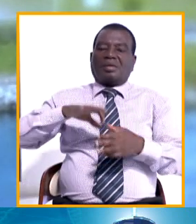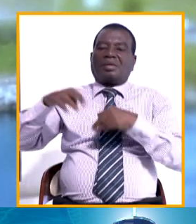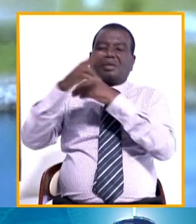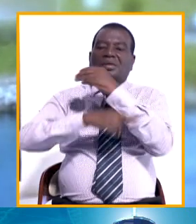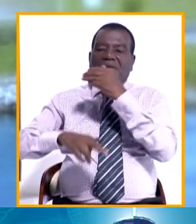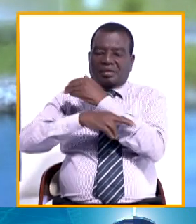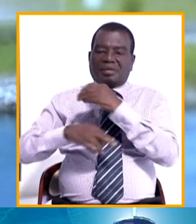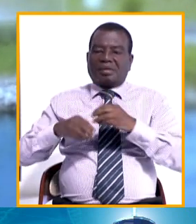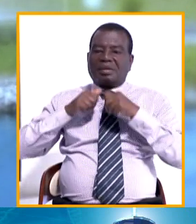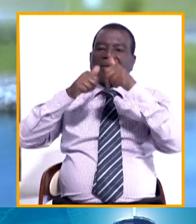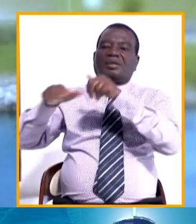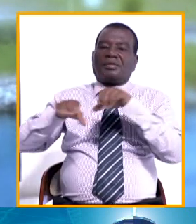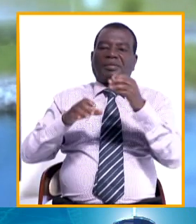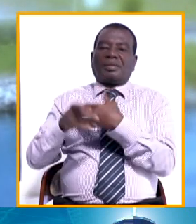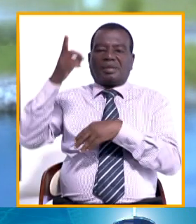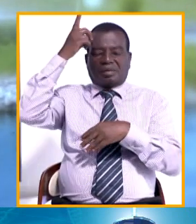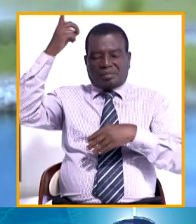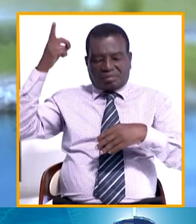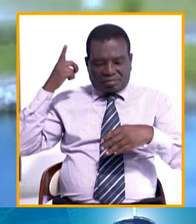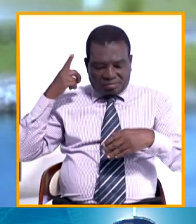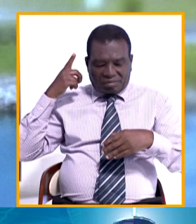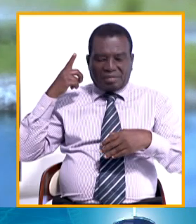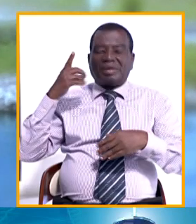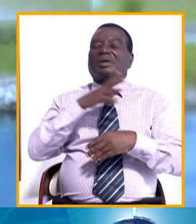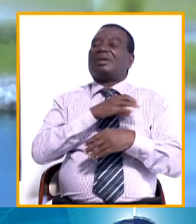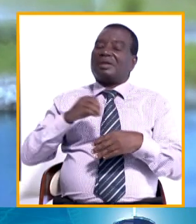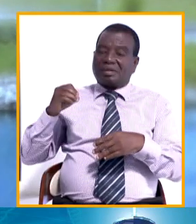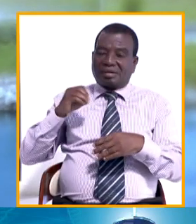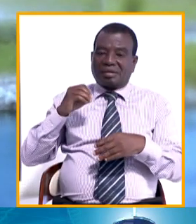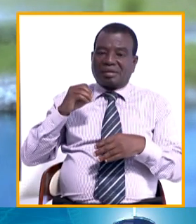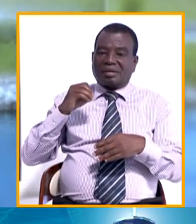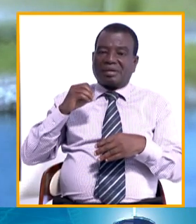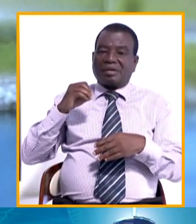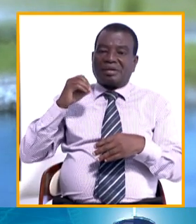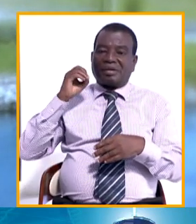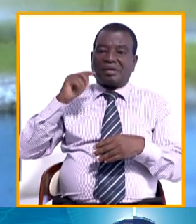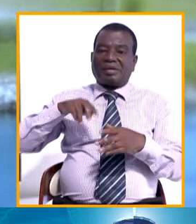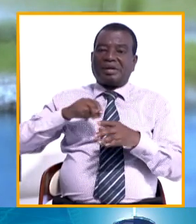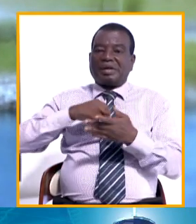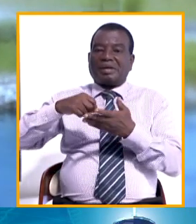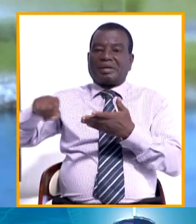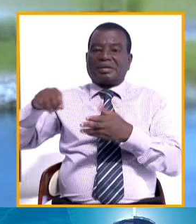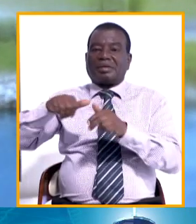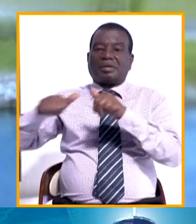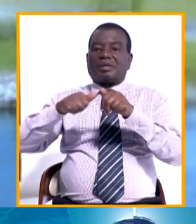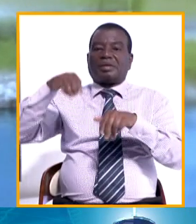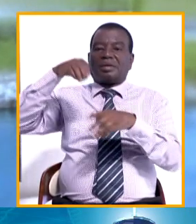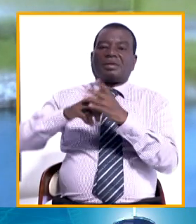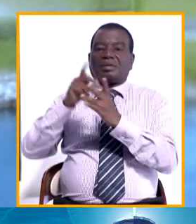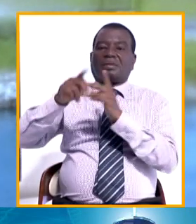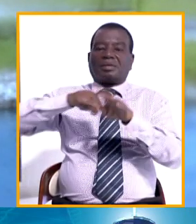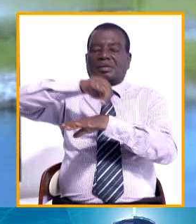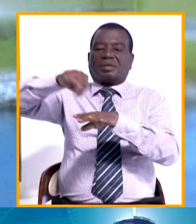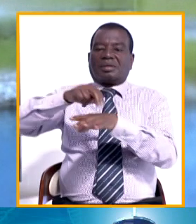par la députée de Niakara, Tortilla Arikoka. Catherine Koné inscrit son action dans le projet national